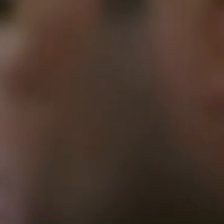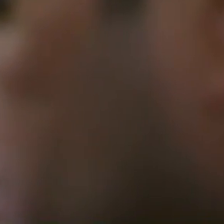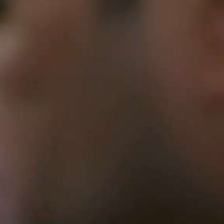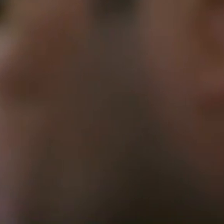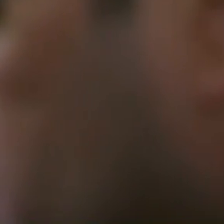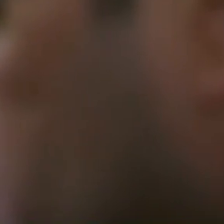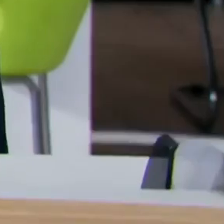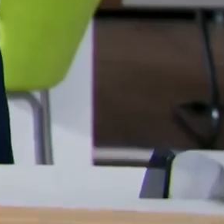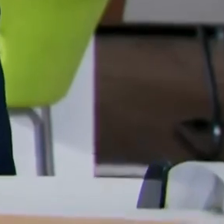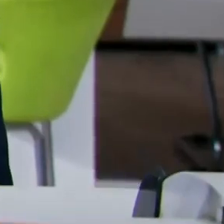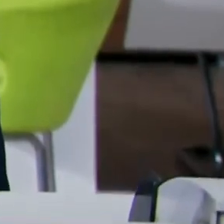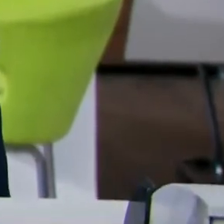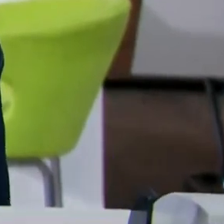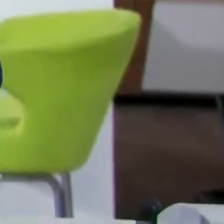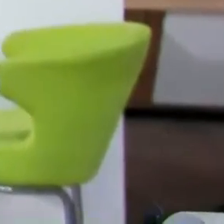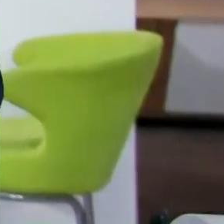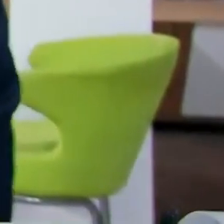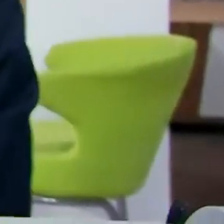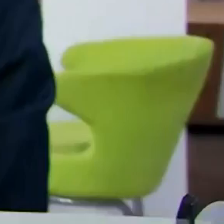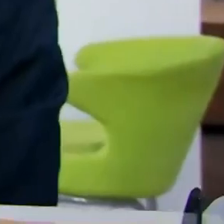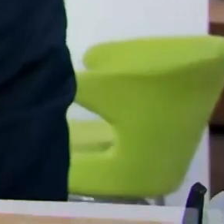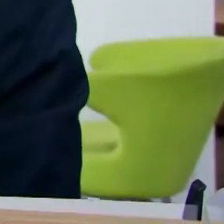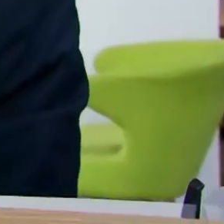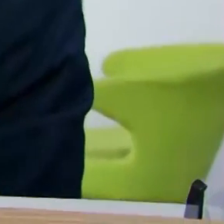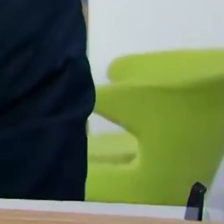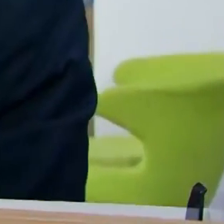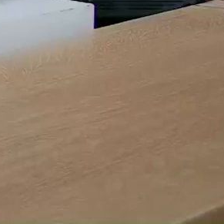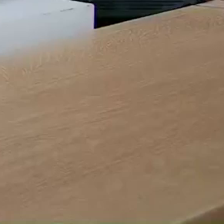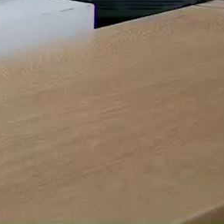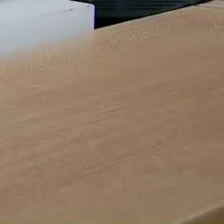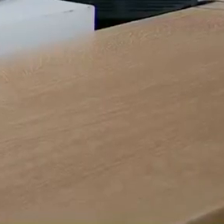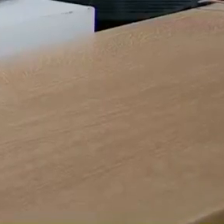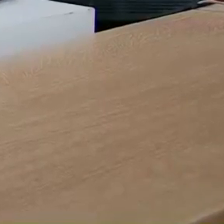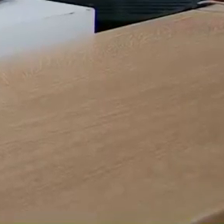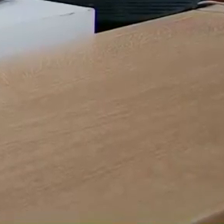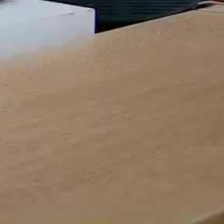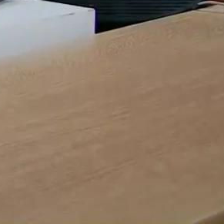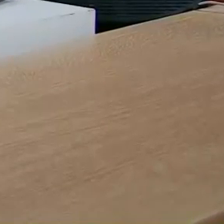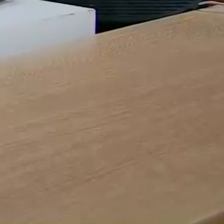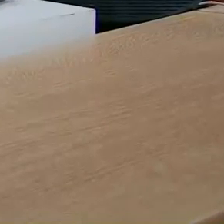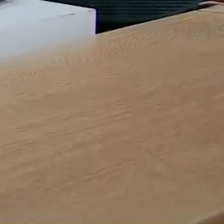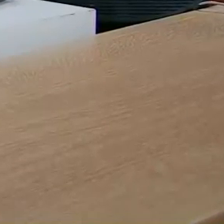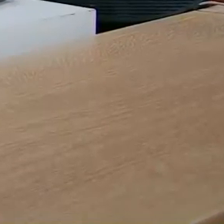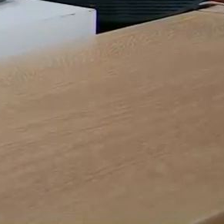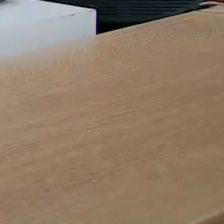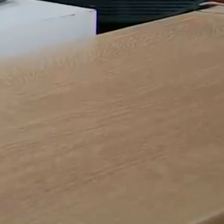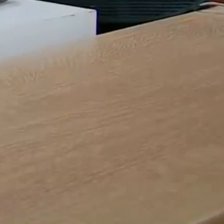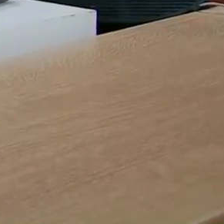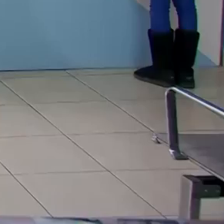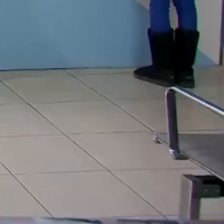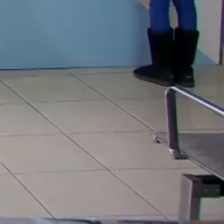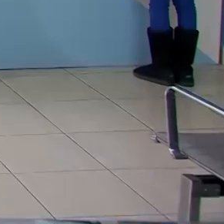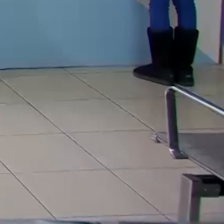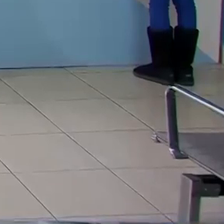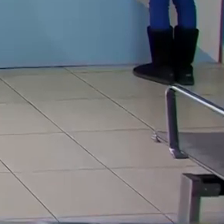cebine, kamerası dışa dönük gelecek şekilde yerleştirdi. Ardından çantayı kucağına aldı. Bu sırada müdür odasından çıkıp Erdem'in